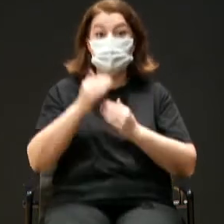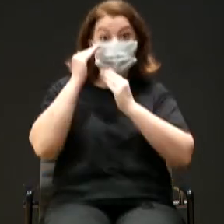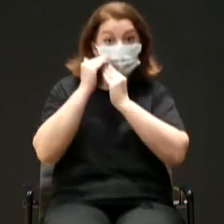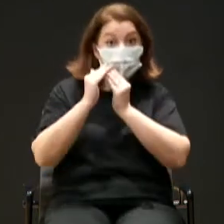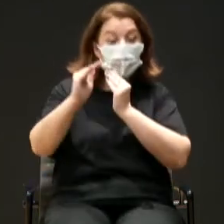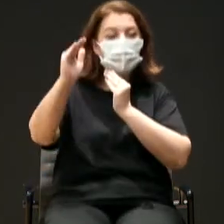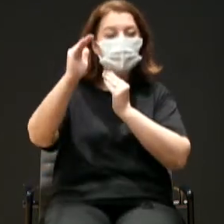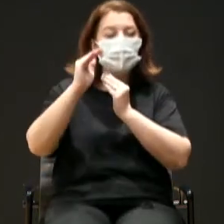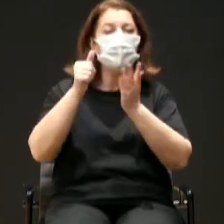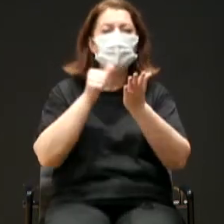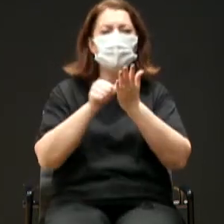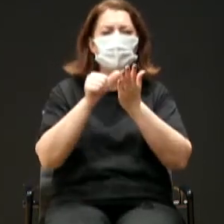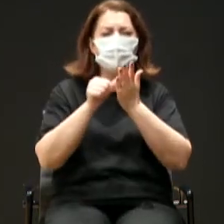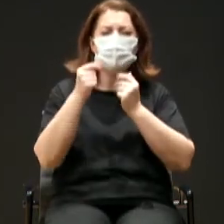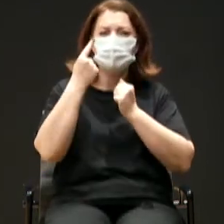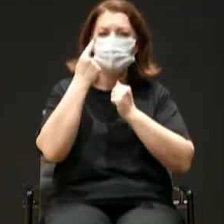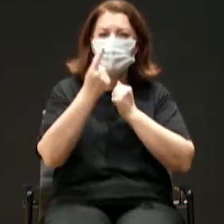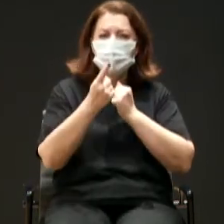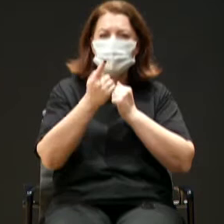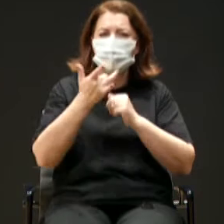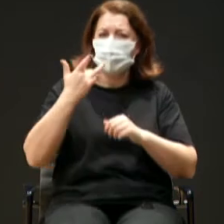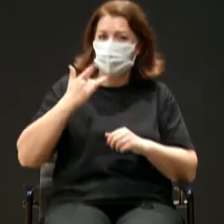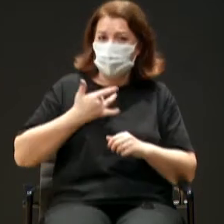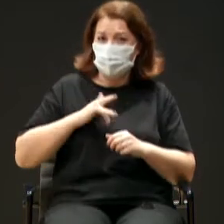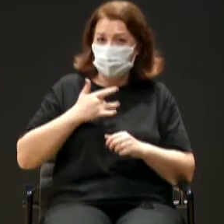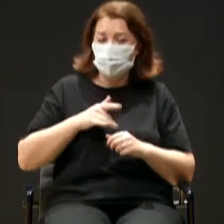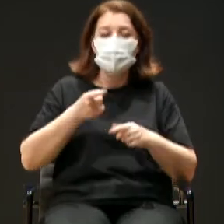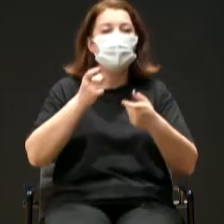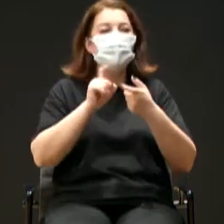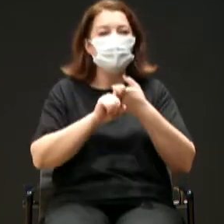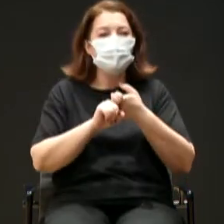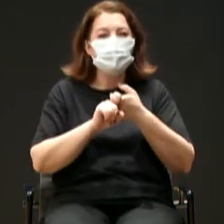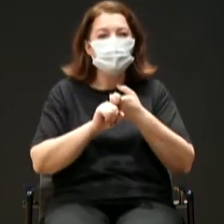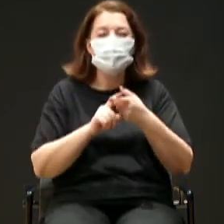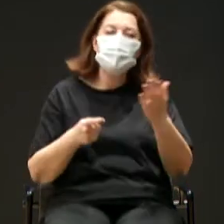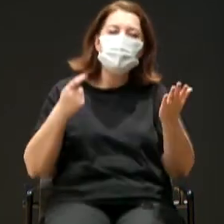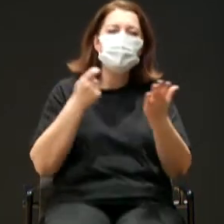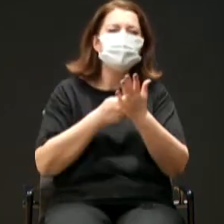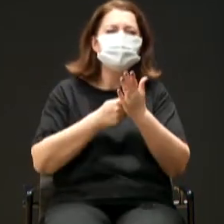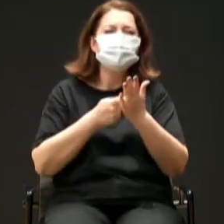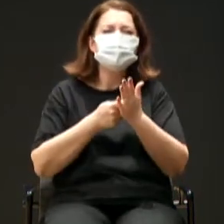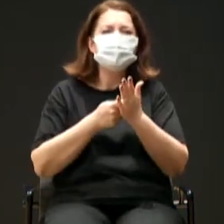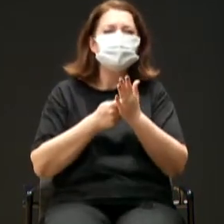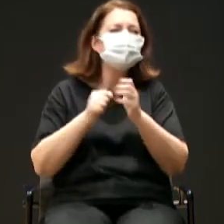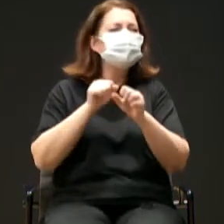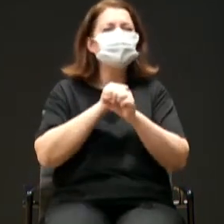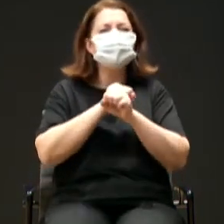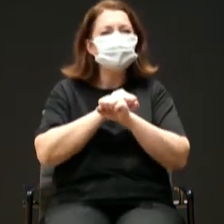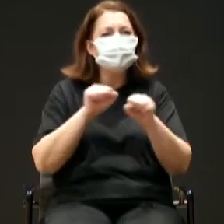Milletler tarihlerinde gösterdikleri fedakarlıklarla ve ödedikleri bedellerle büyürler.